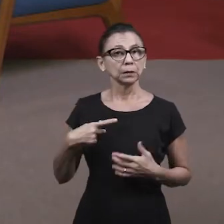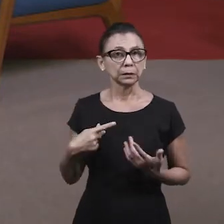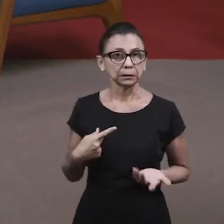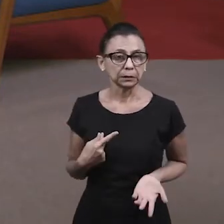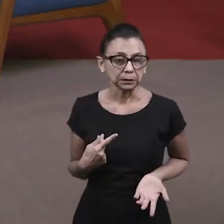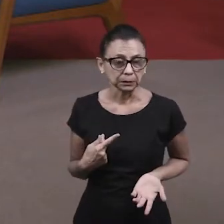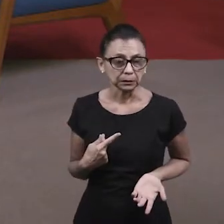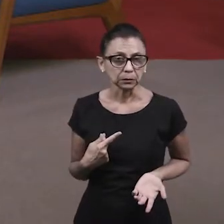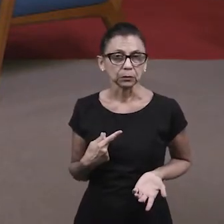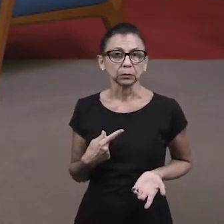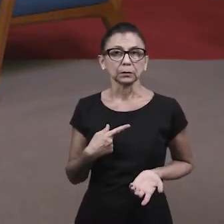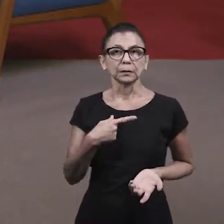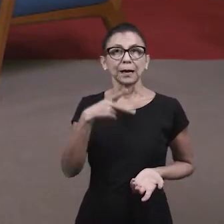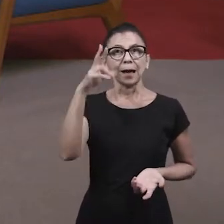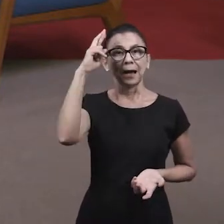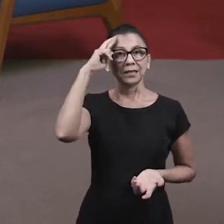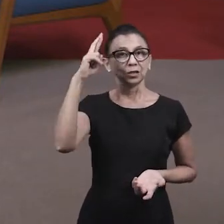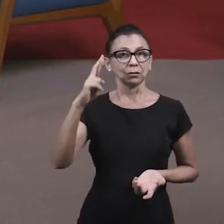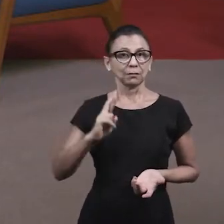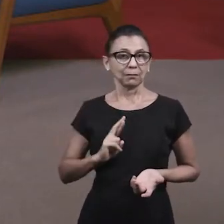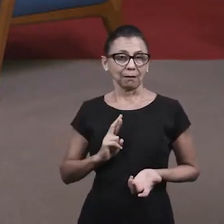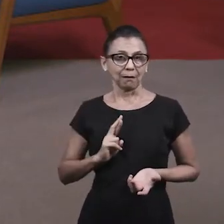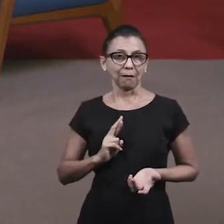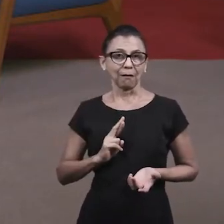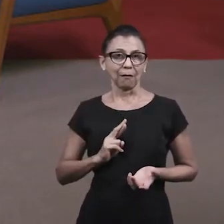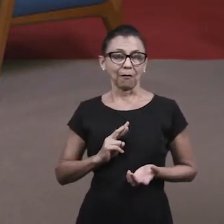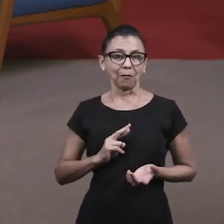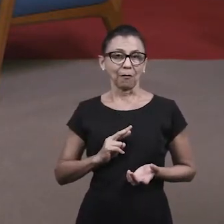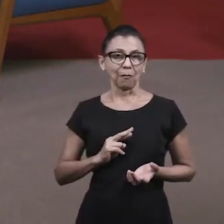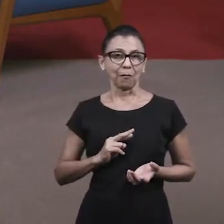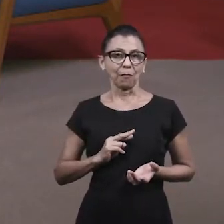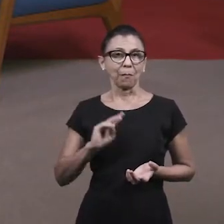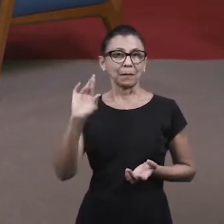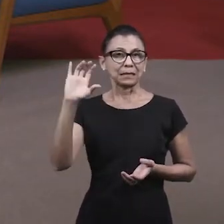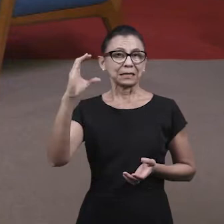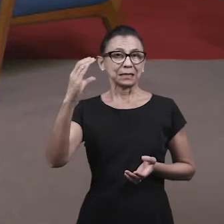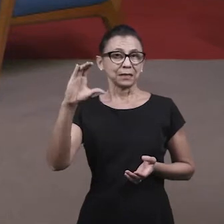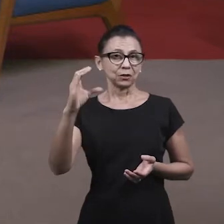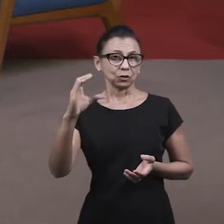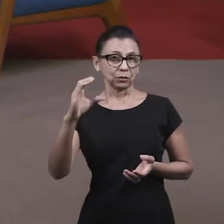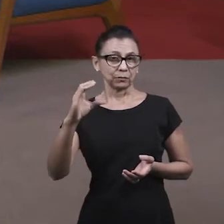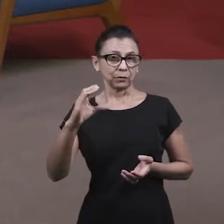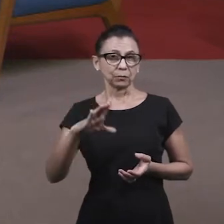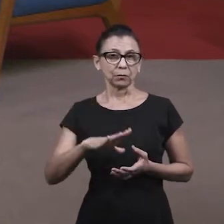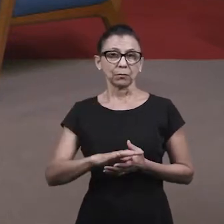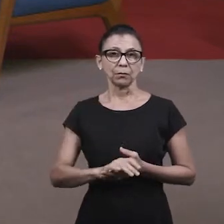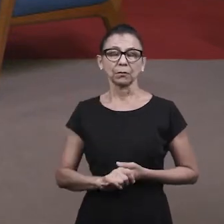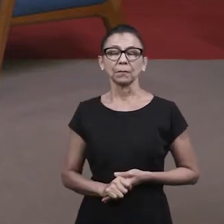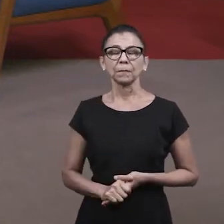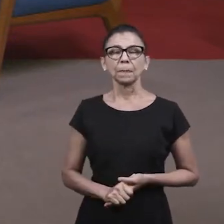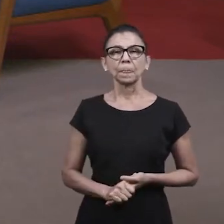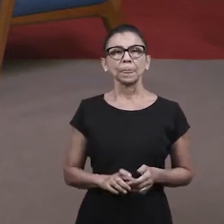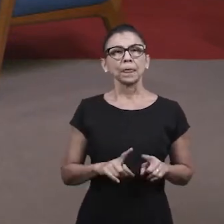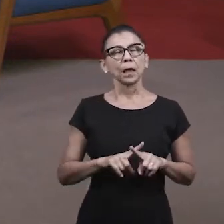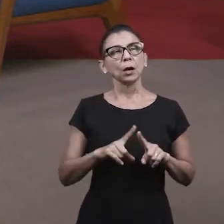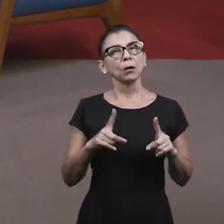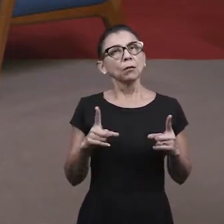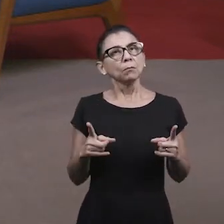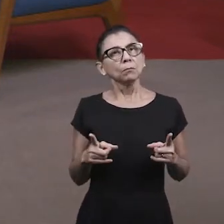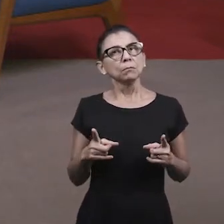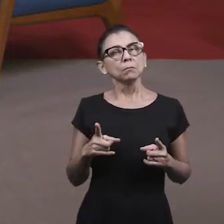c'est la situation du monde. Dans le point de vue humain, n'est-ce pas?